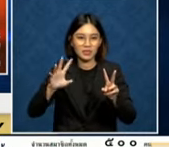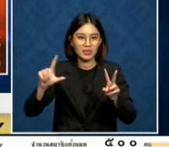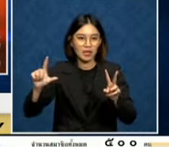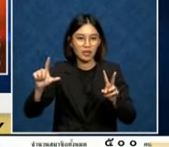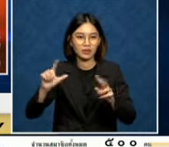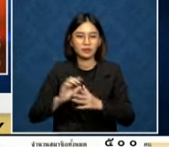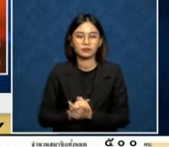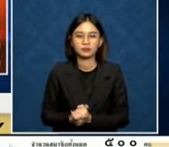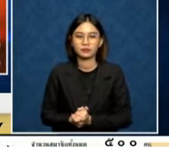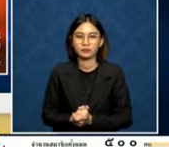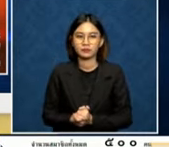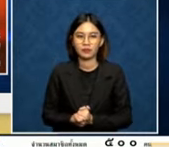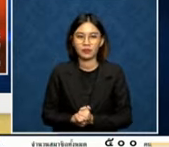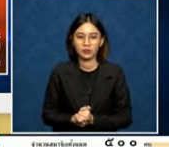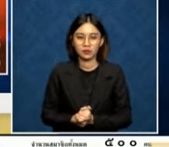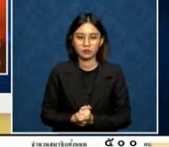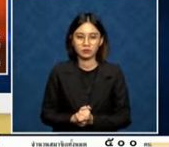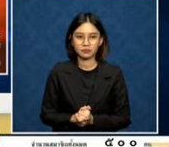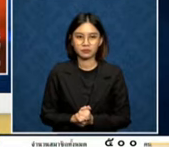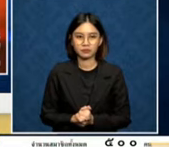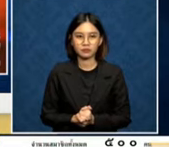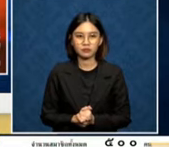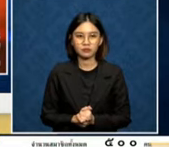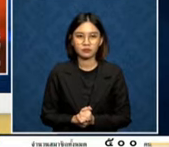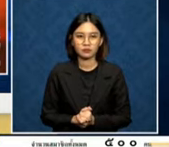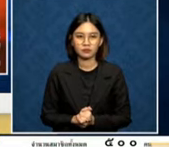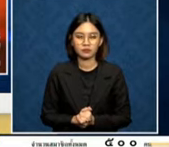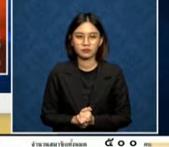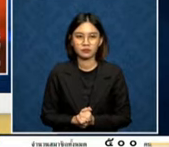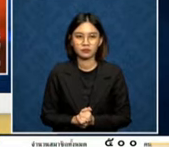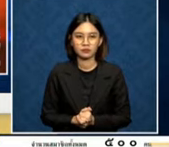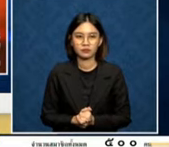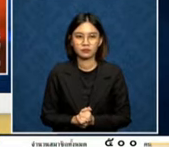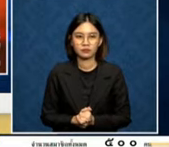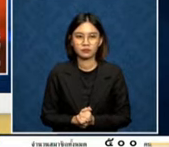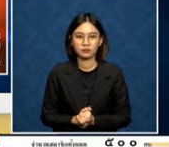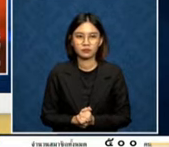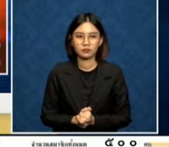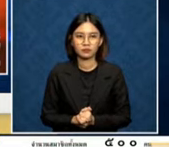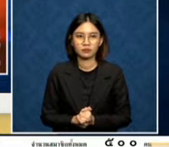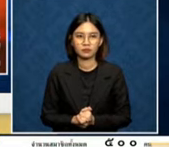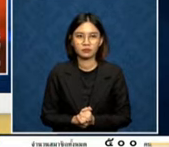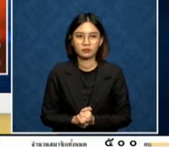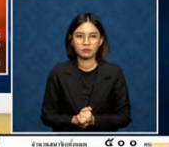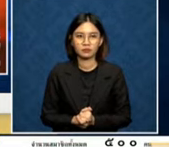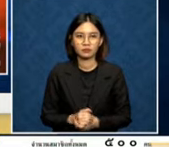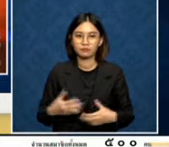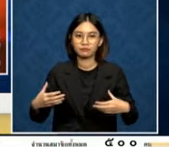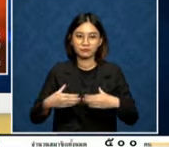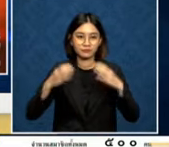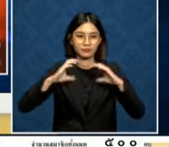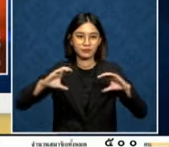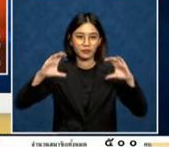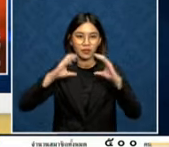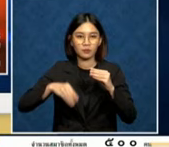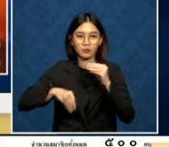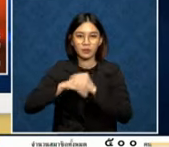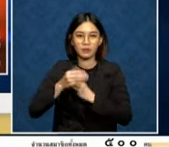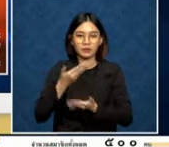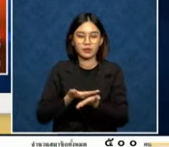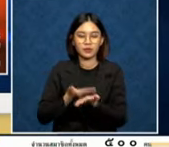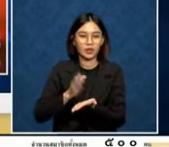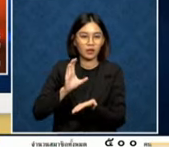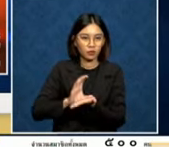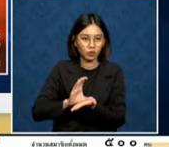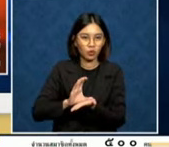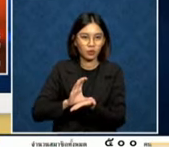บาทนั่นเองครับท่านประธานครับรัฐบาลเนี่ได้เพิ่มงบประมาณนะครับ